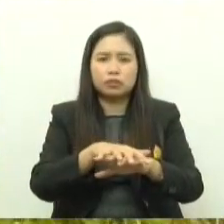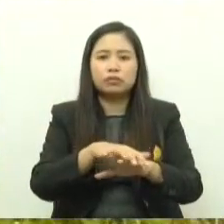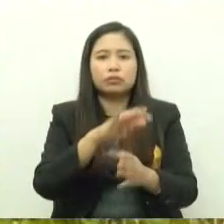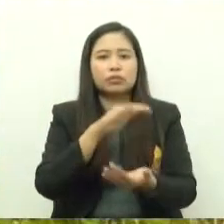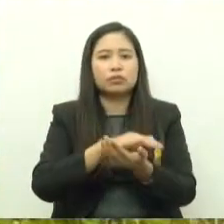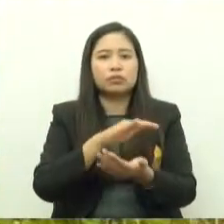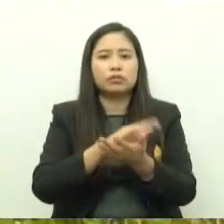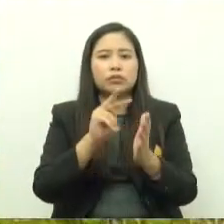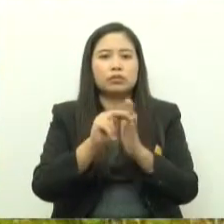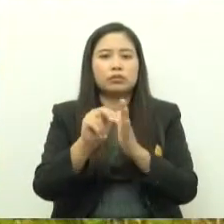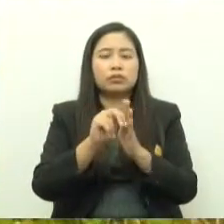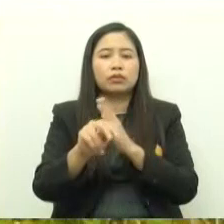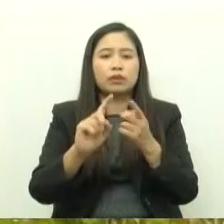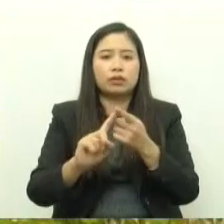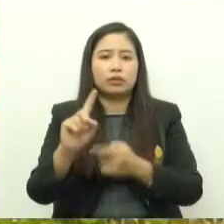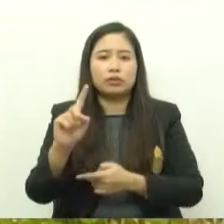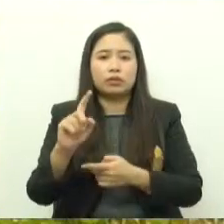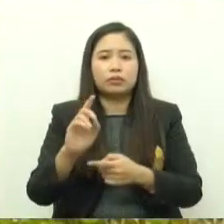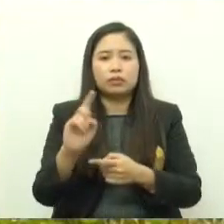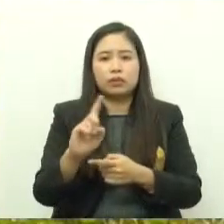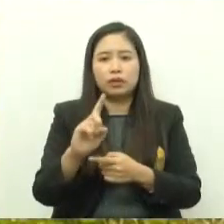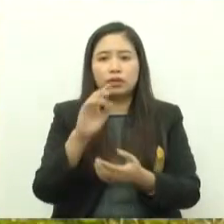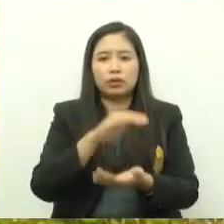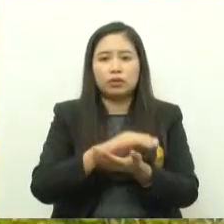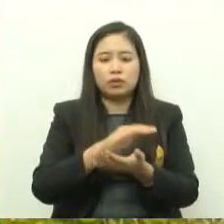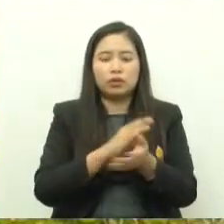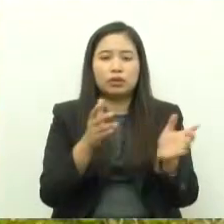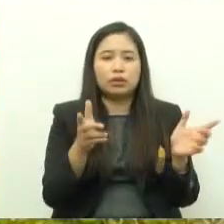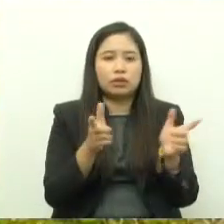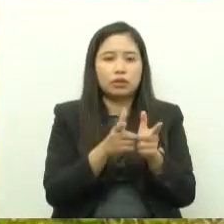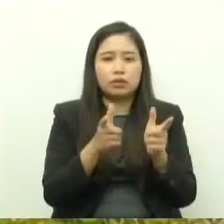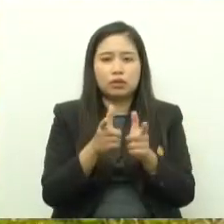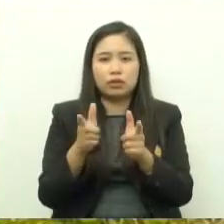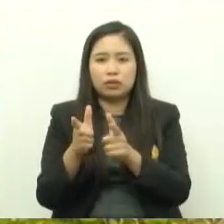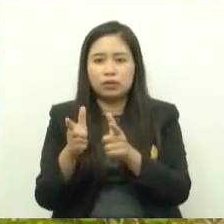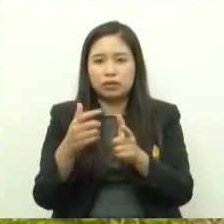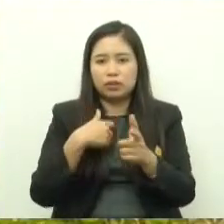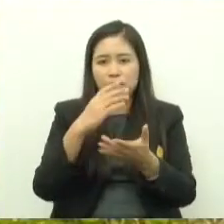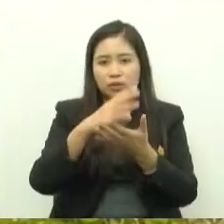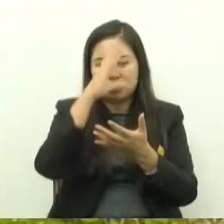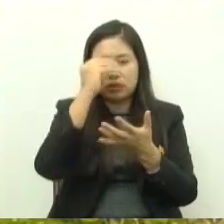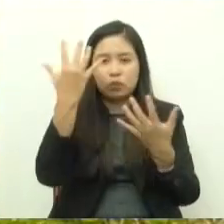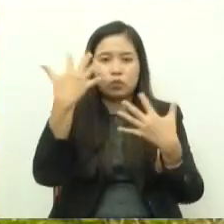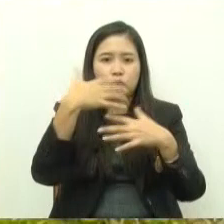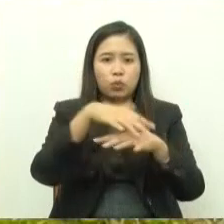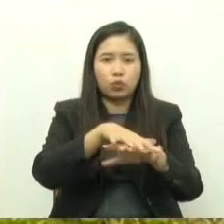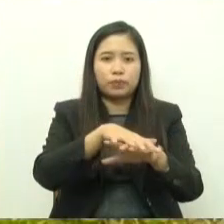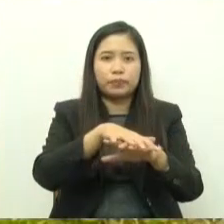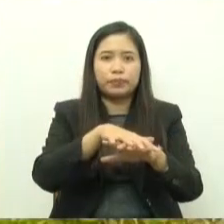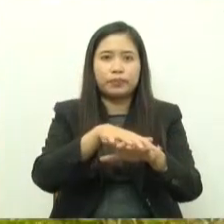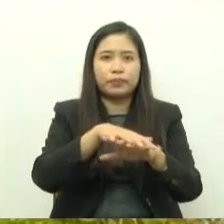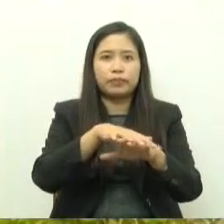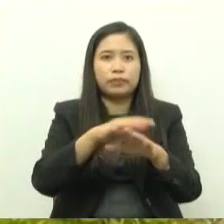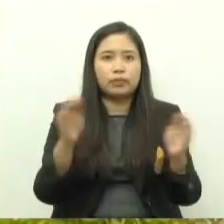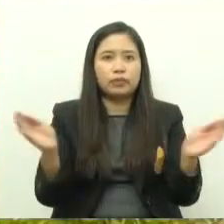เรียนสพปน่านเขต 1เรานะคะเป็นโรงเรียนขนาดเล็กเราจึงจัดการศึกษาแบบเรียนรวมมีทั้งมีทั้งหมด